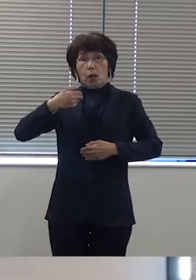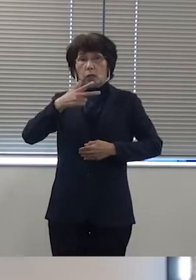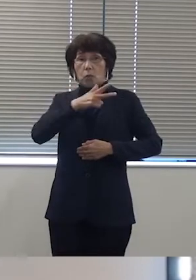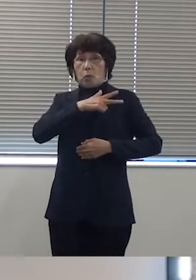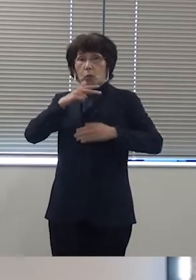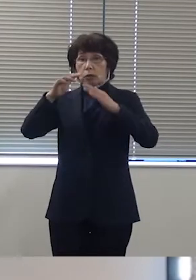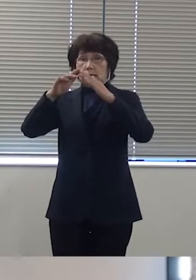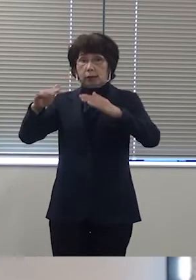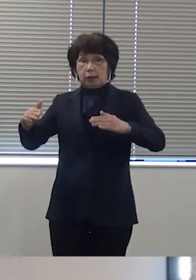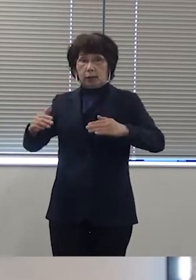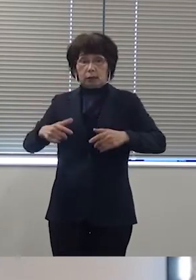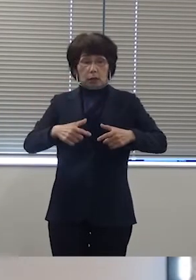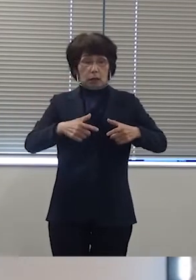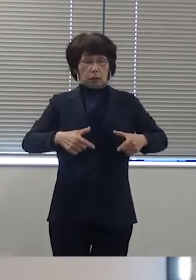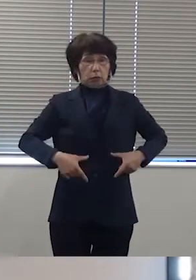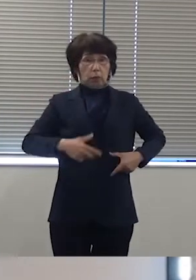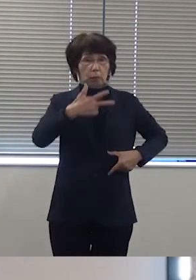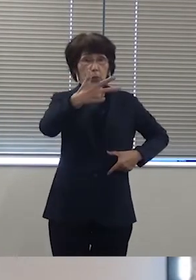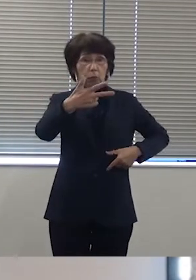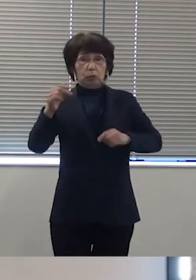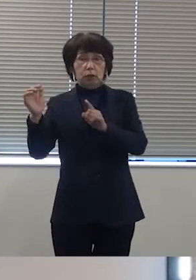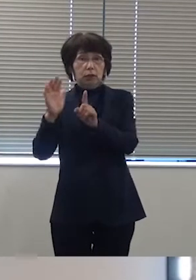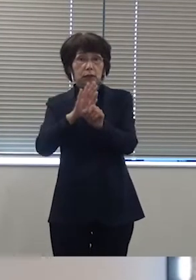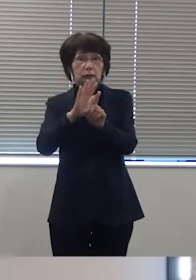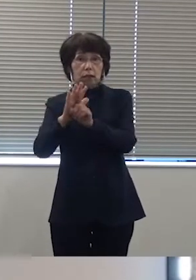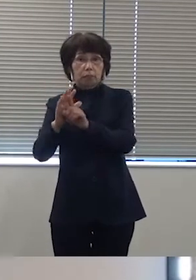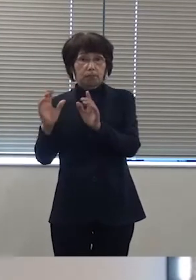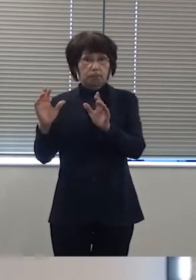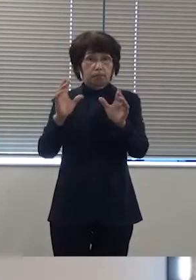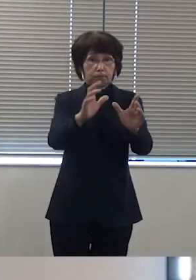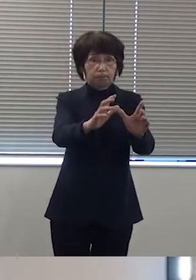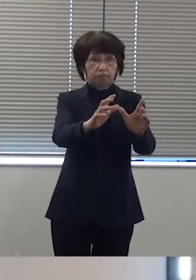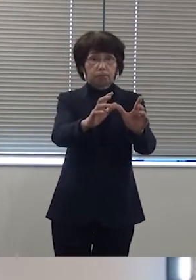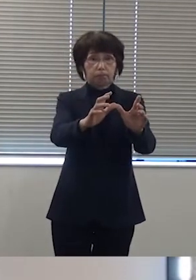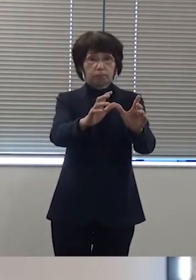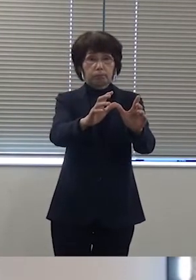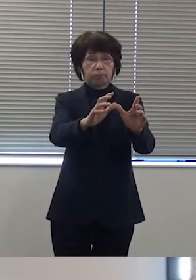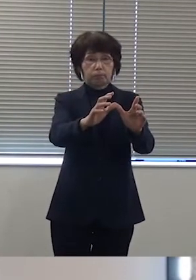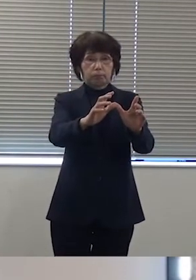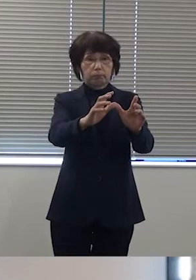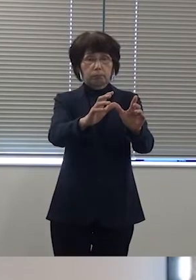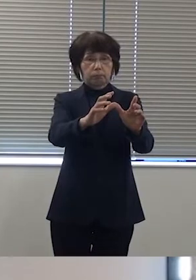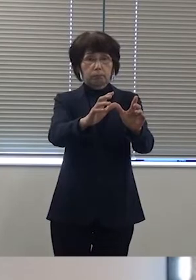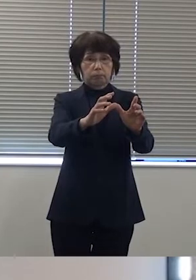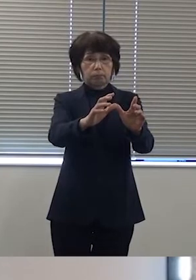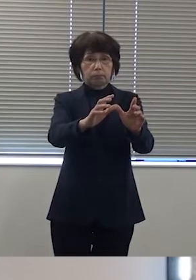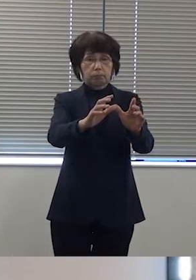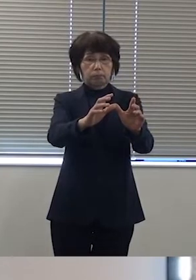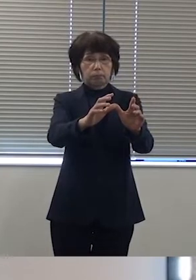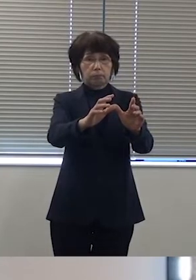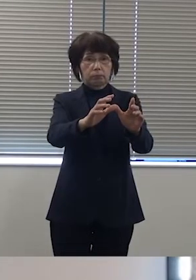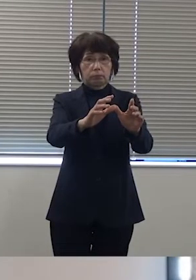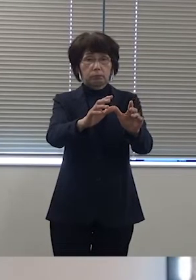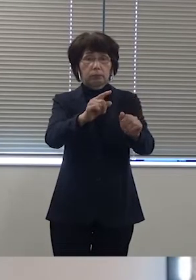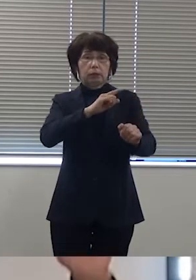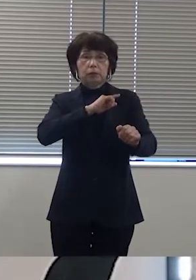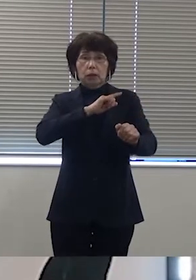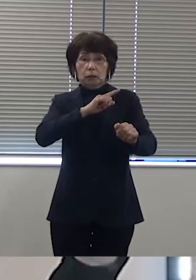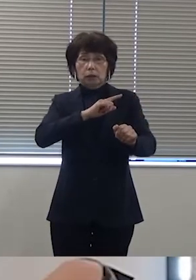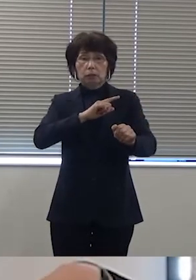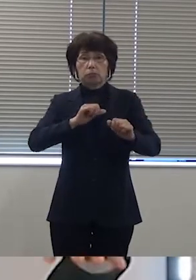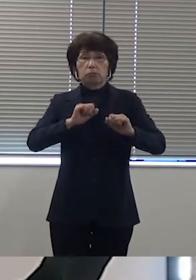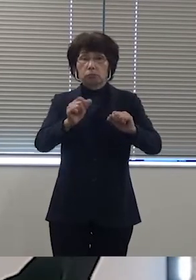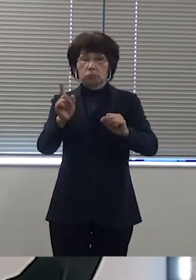高知県の栄養士会がまず一番最初にやったのは、粉ミルクをまず一番最初に探したそうですけど、